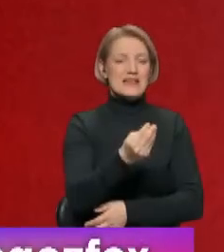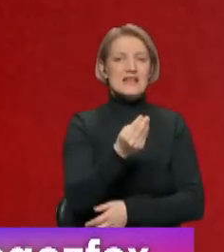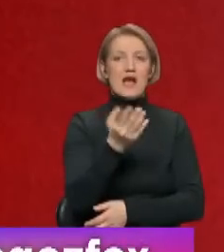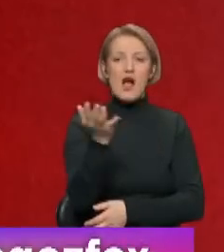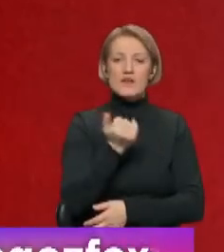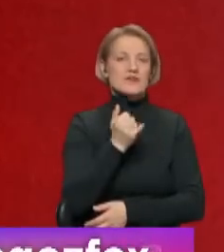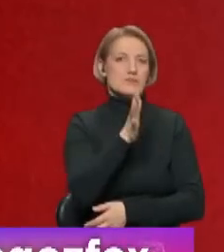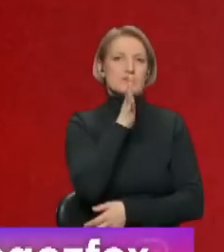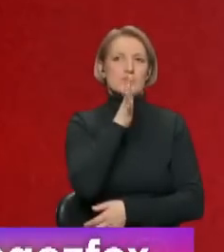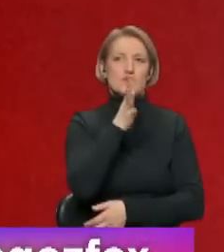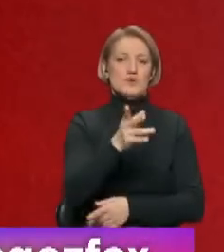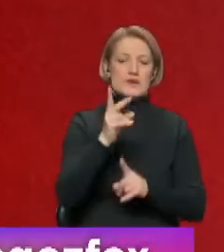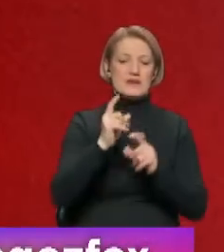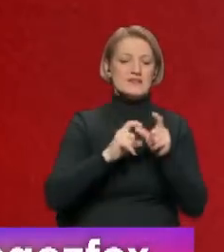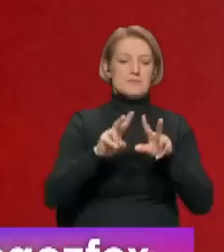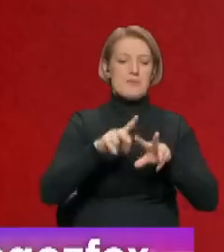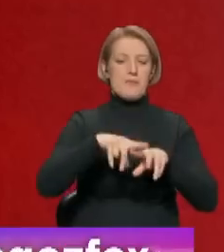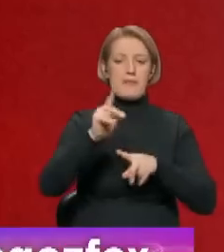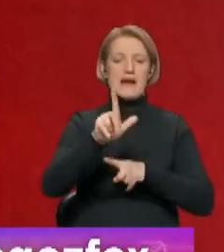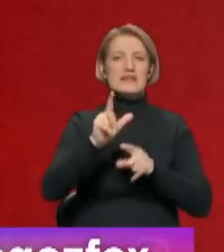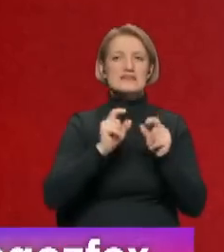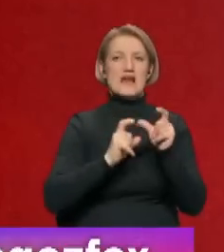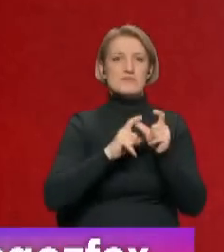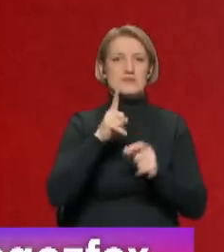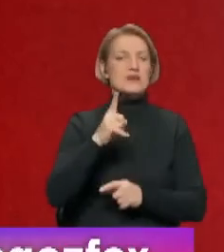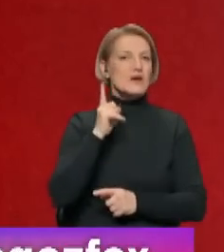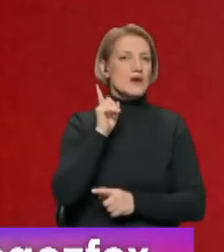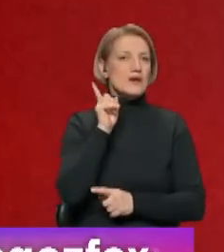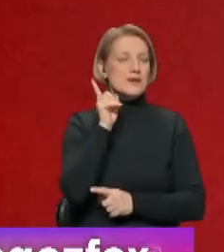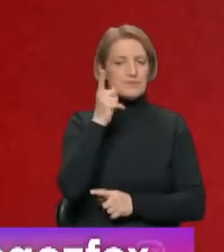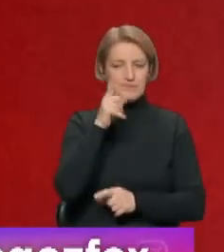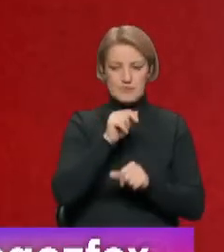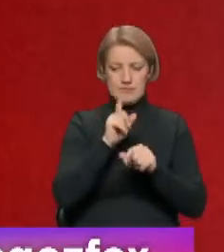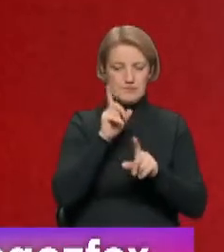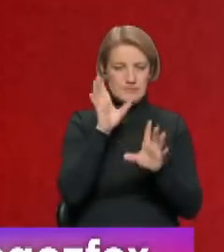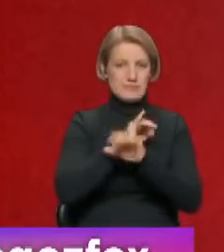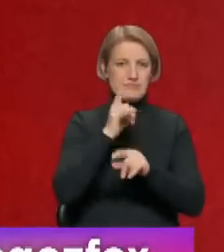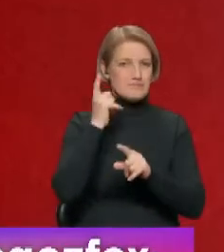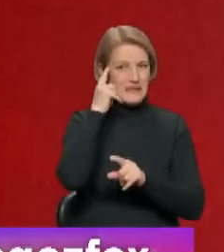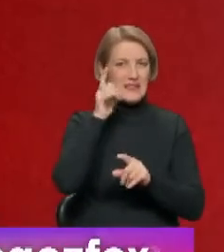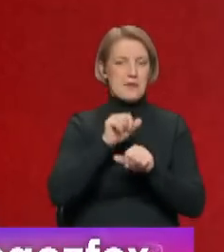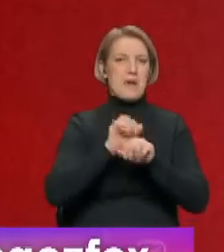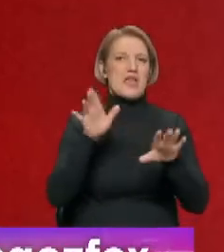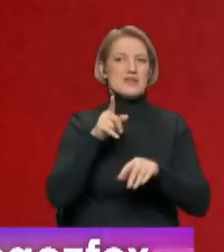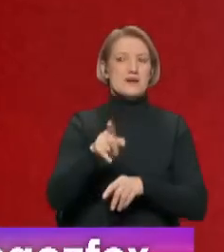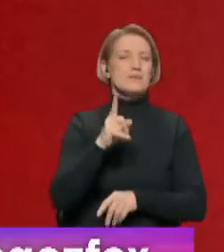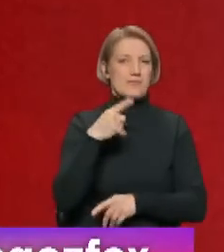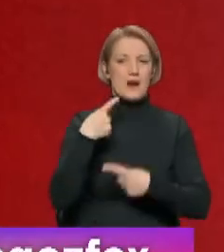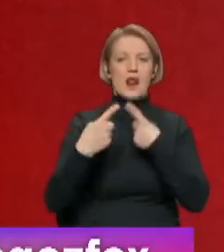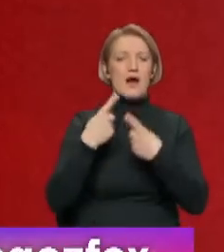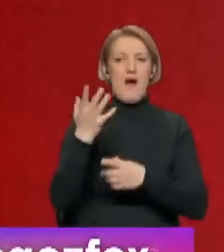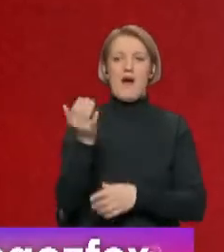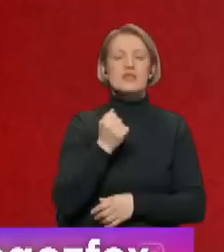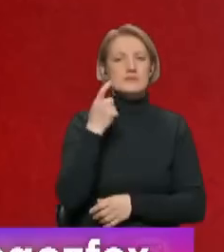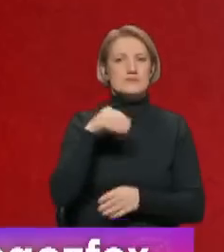verildiğini biliyoruz İsmail saymaz'ın 3 gün önce bir kulis haberi olarak paylaştığı var Ben de o tür hulus bilgilerini